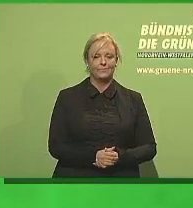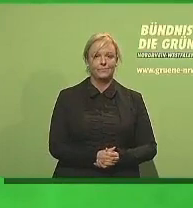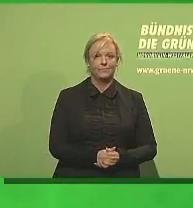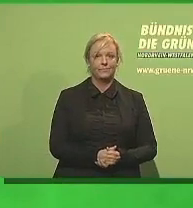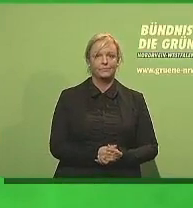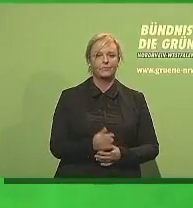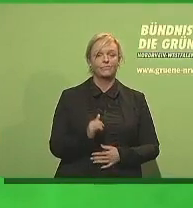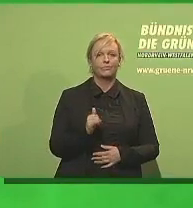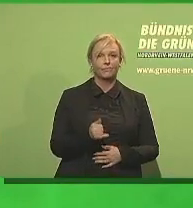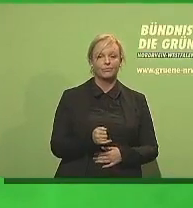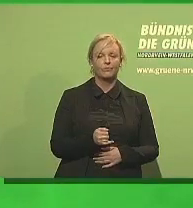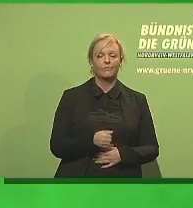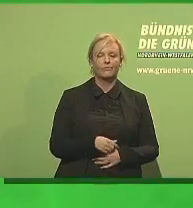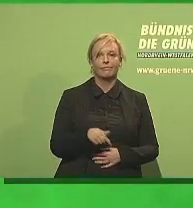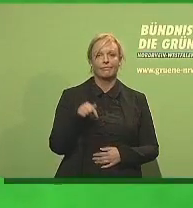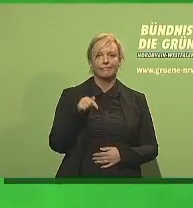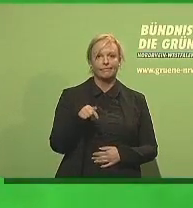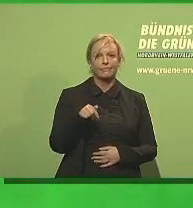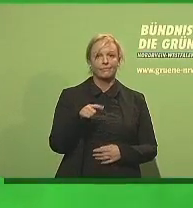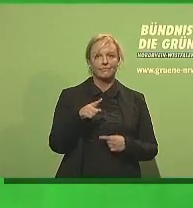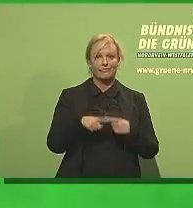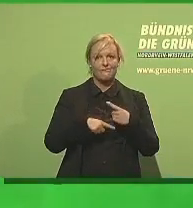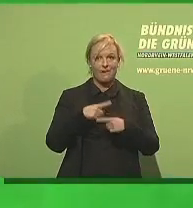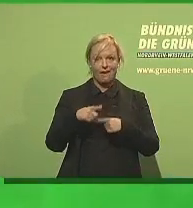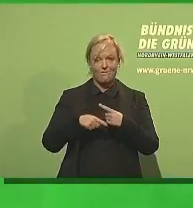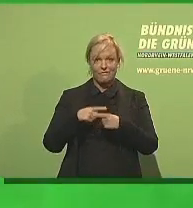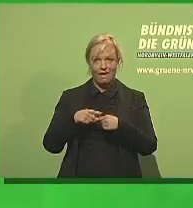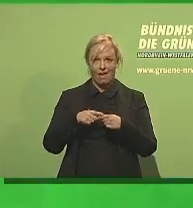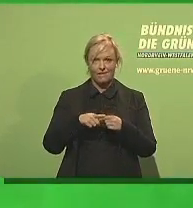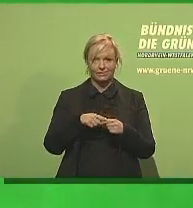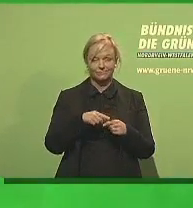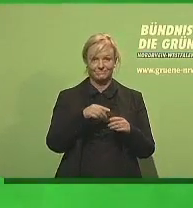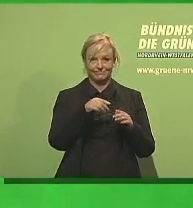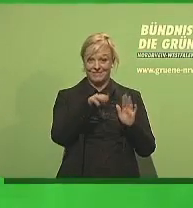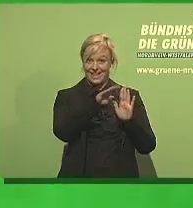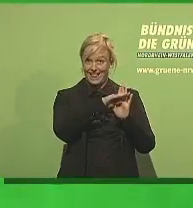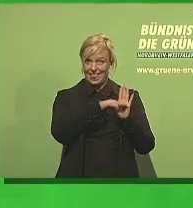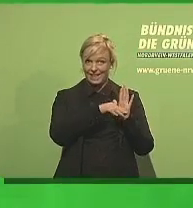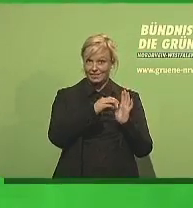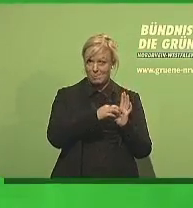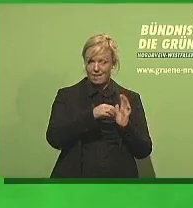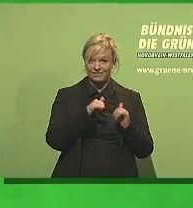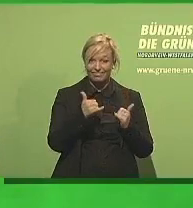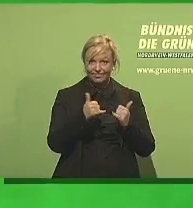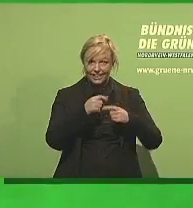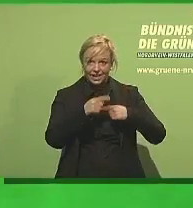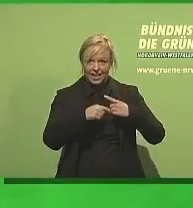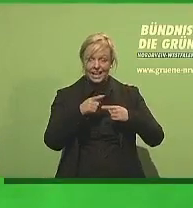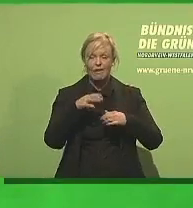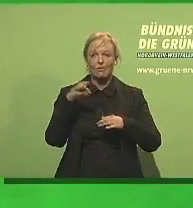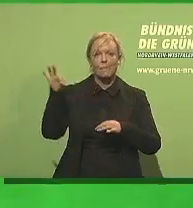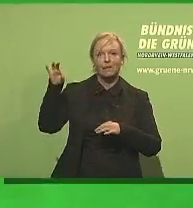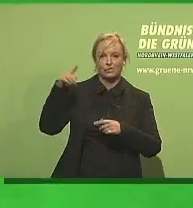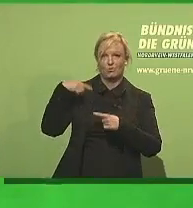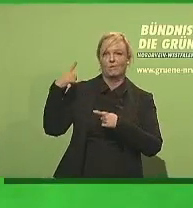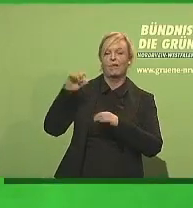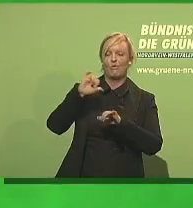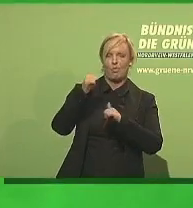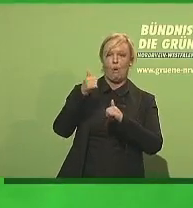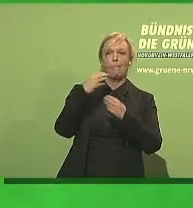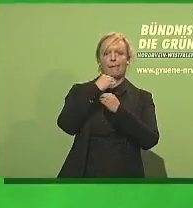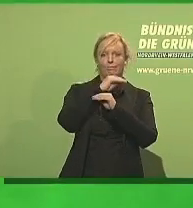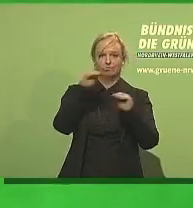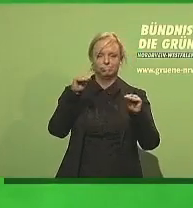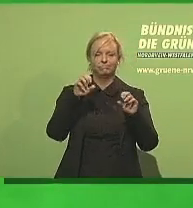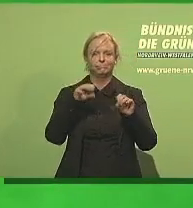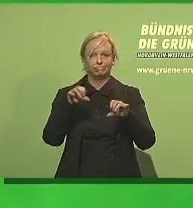wie das Verfahren bei den einzelnen Listenplätzen genau läuft, das wird das Präsidium auch gleich nochmal erklären. Das ist ja hier